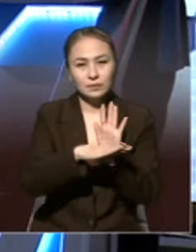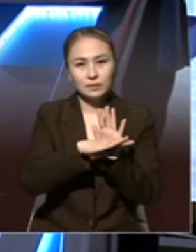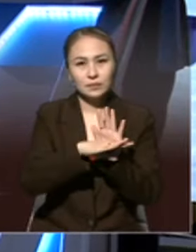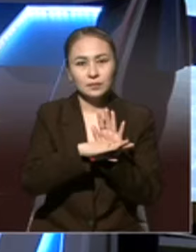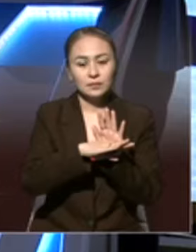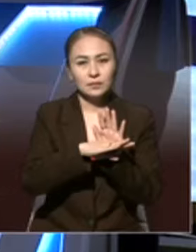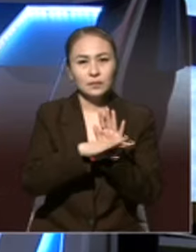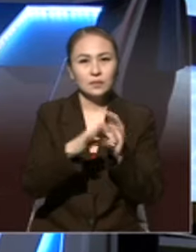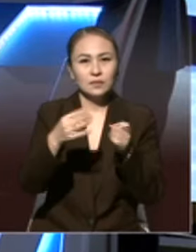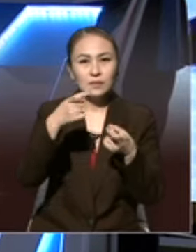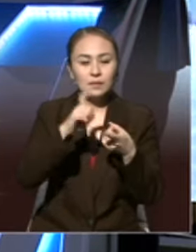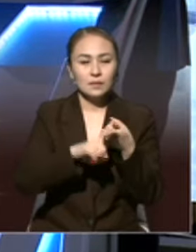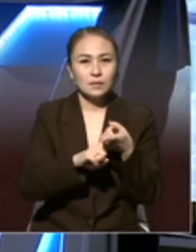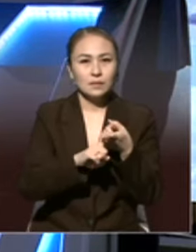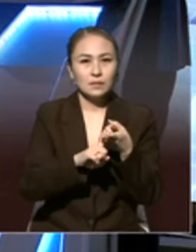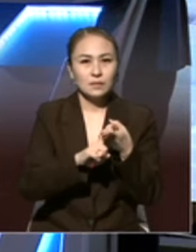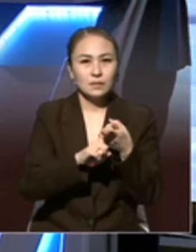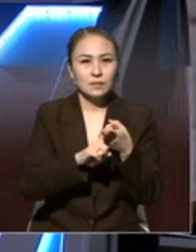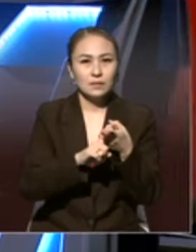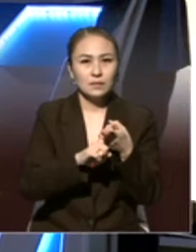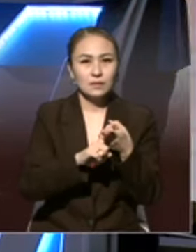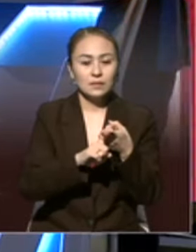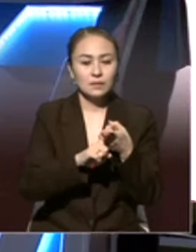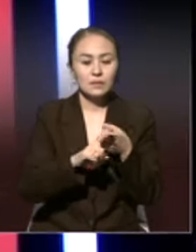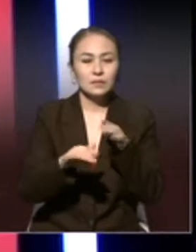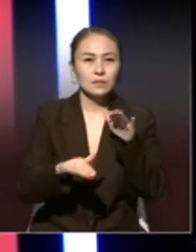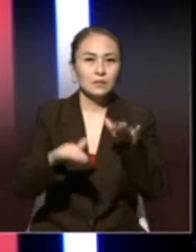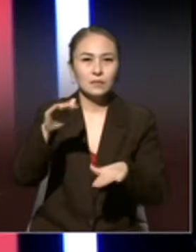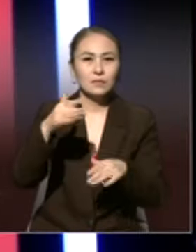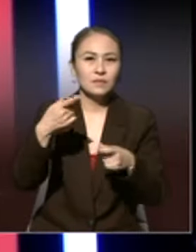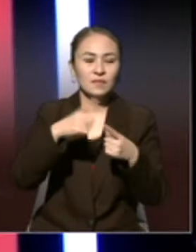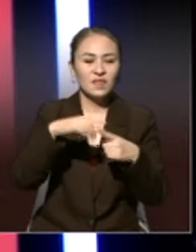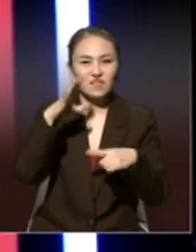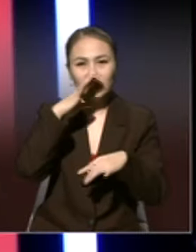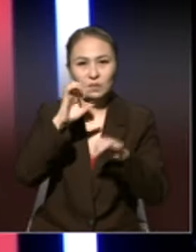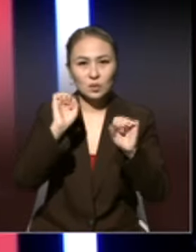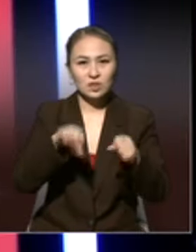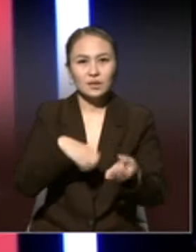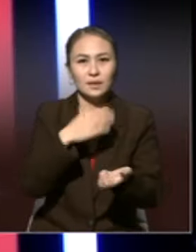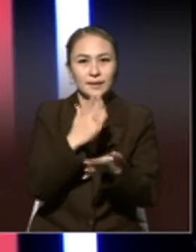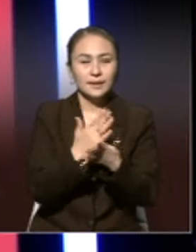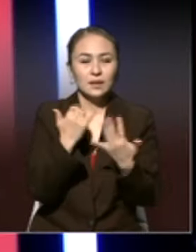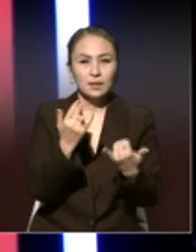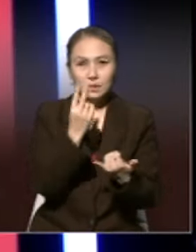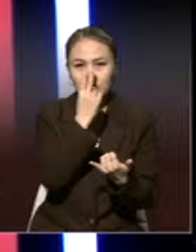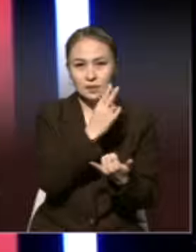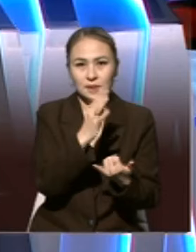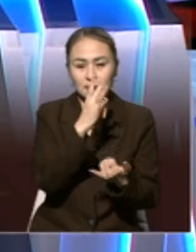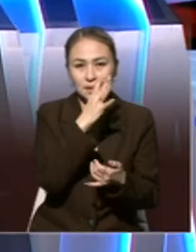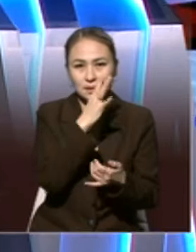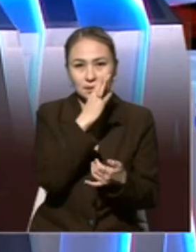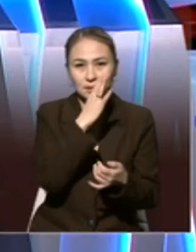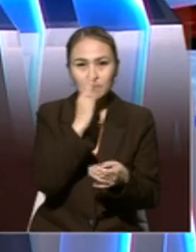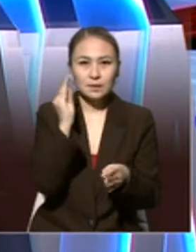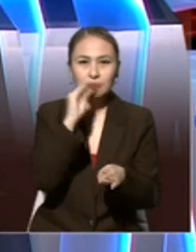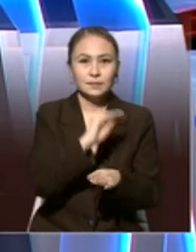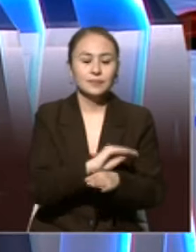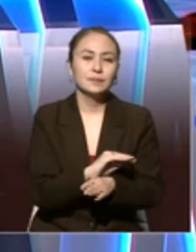су салаларының деңгейінің көтерілуі мүмкін деген болжам бар қазіргі таңда. Сонымен